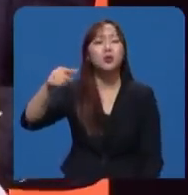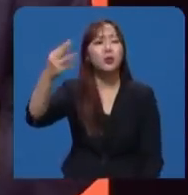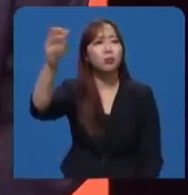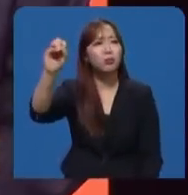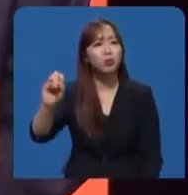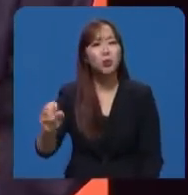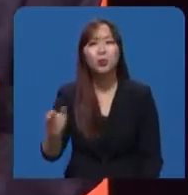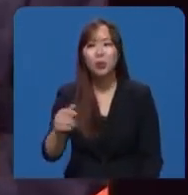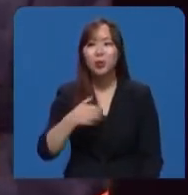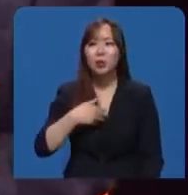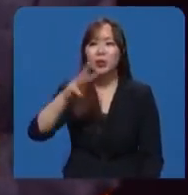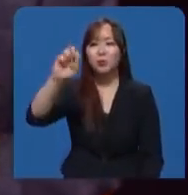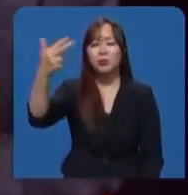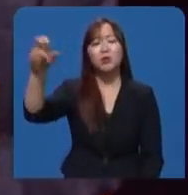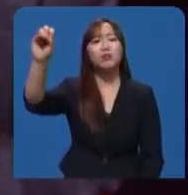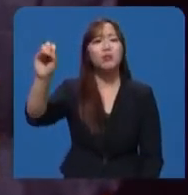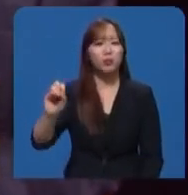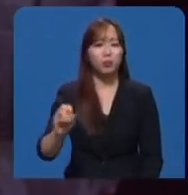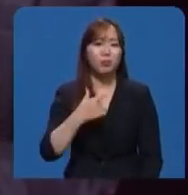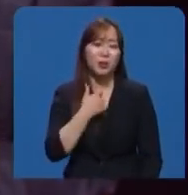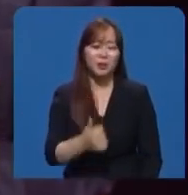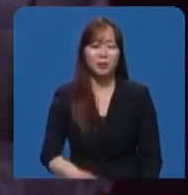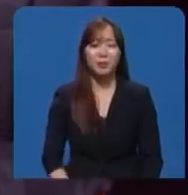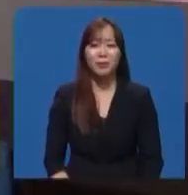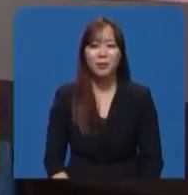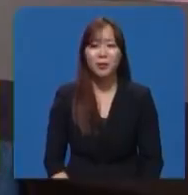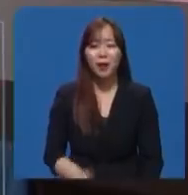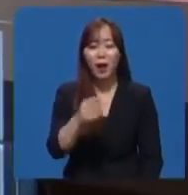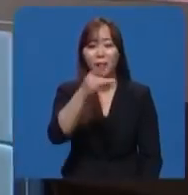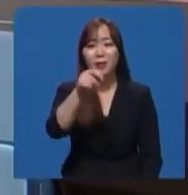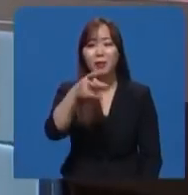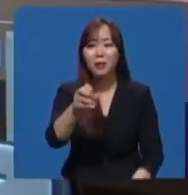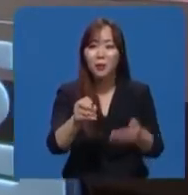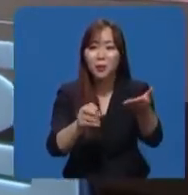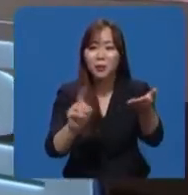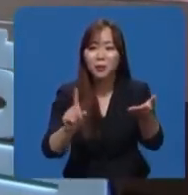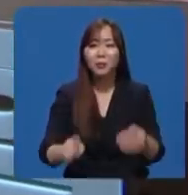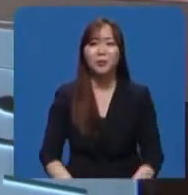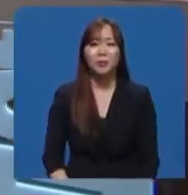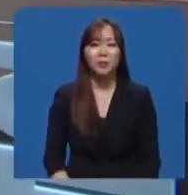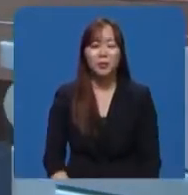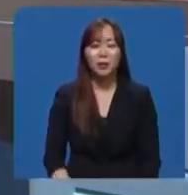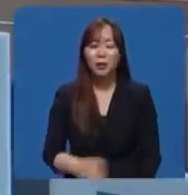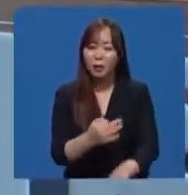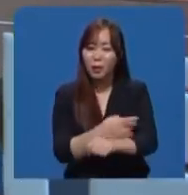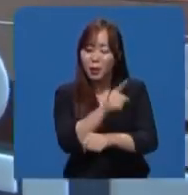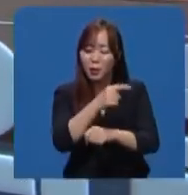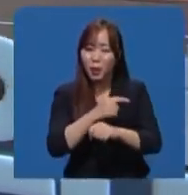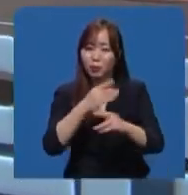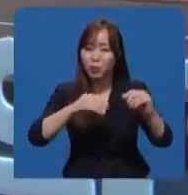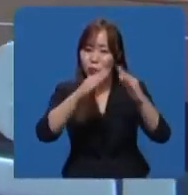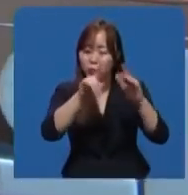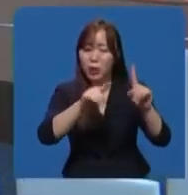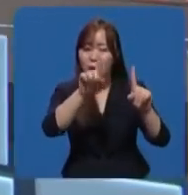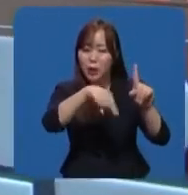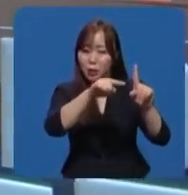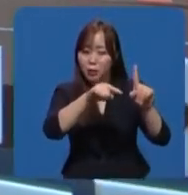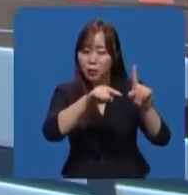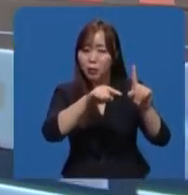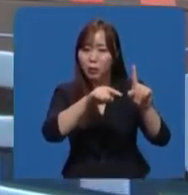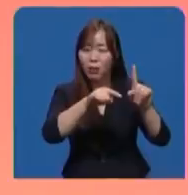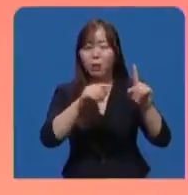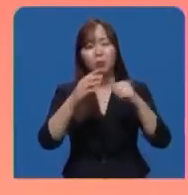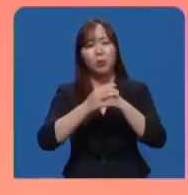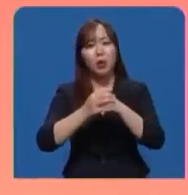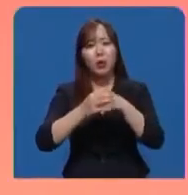예. 저는 네, 네. 37%를 했습니다. 네, 이어서 하태경 후보. 간단히 예. 그 부동산 공약 중에 1가구의 두